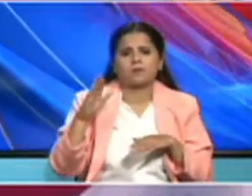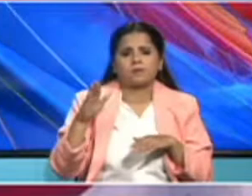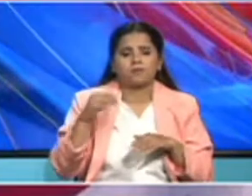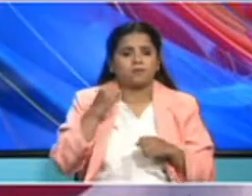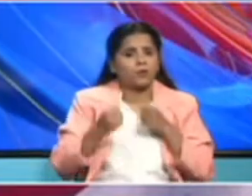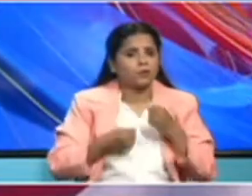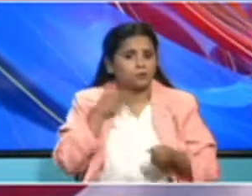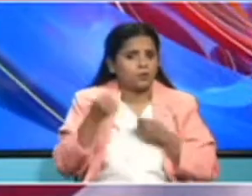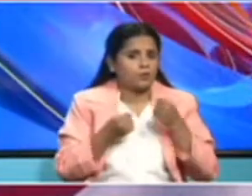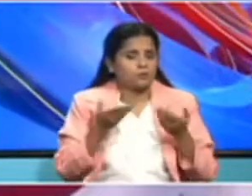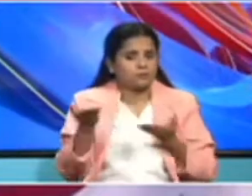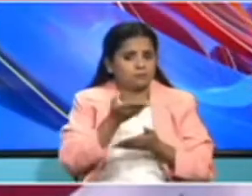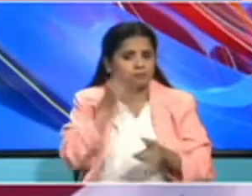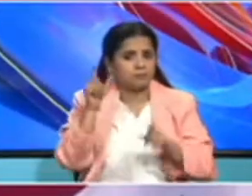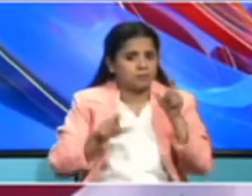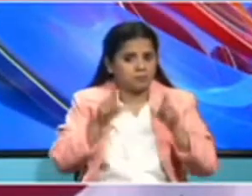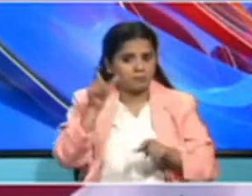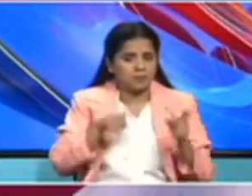एथलीट्स,